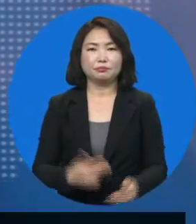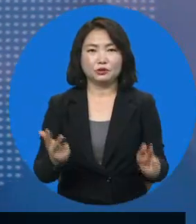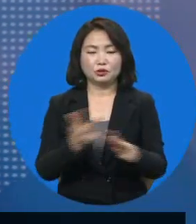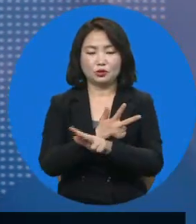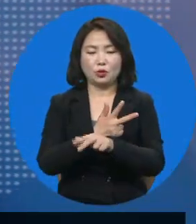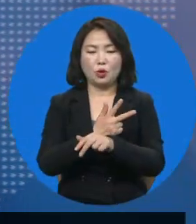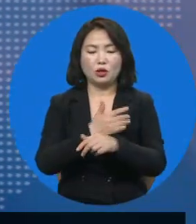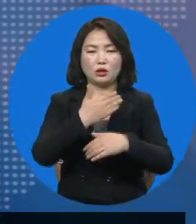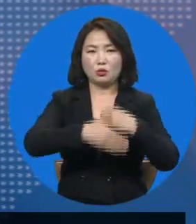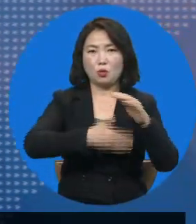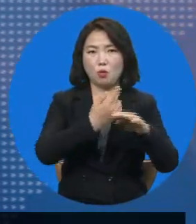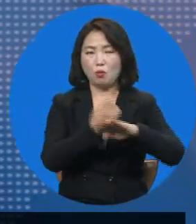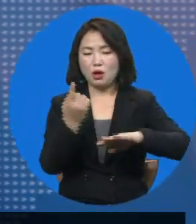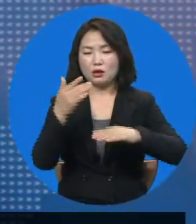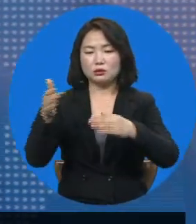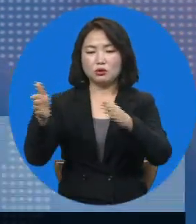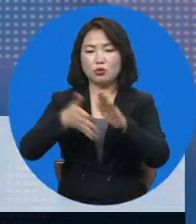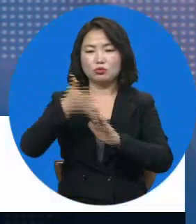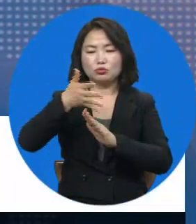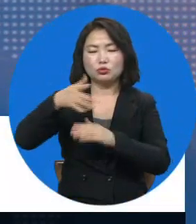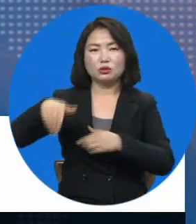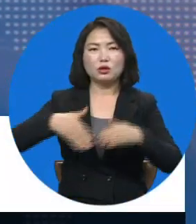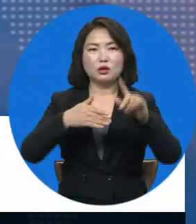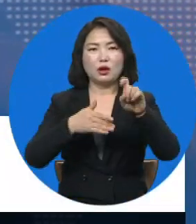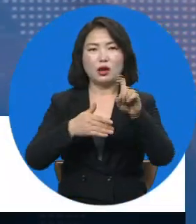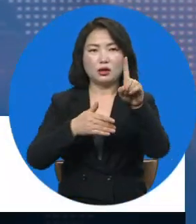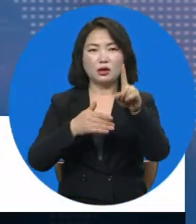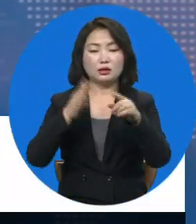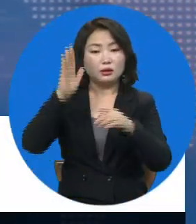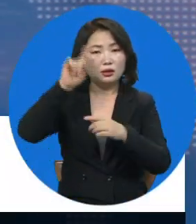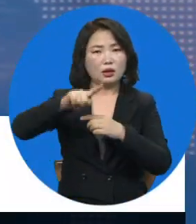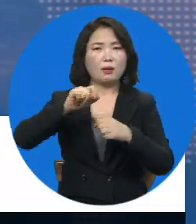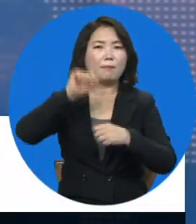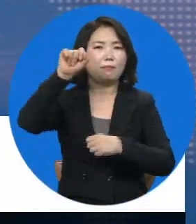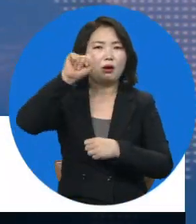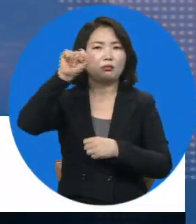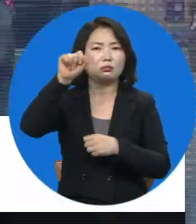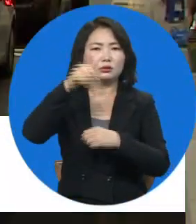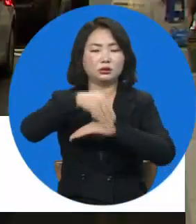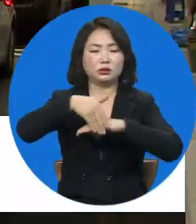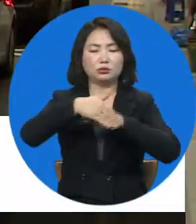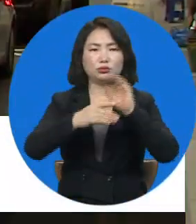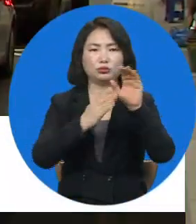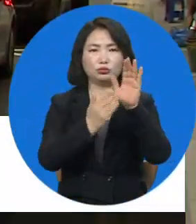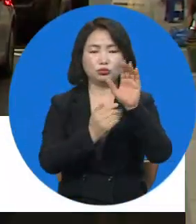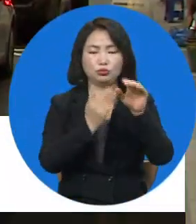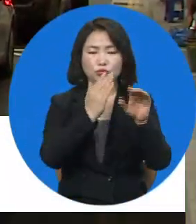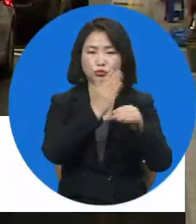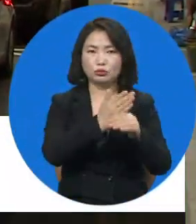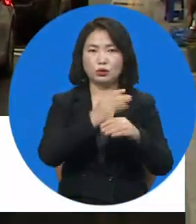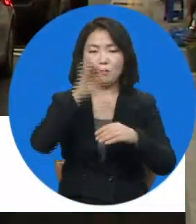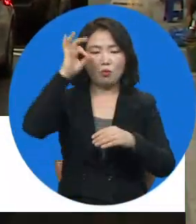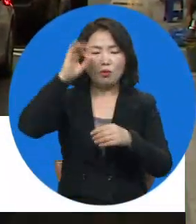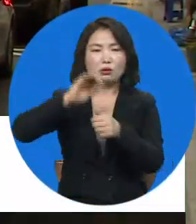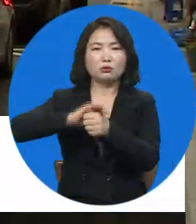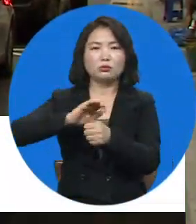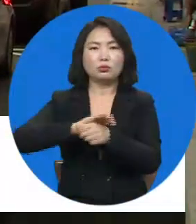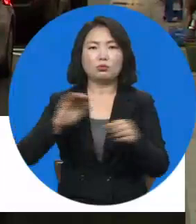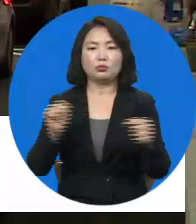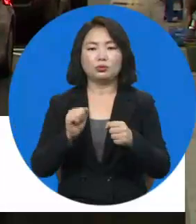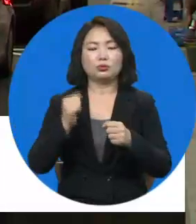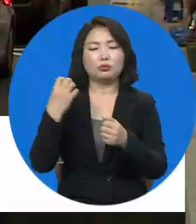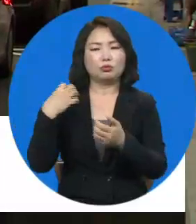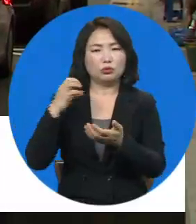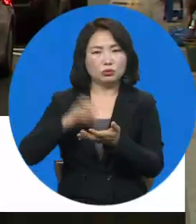한편 대구를 제외한 전국 11개 광역시 도에 시내 버스가 내일 파업에 들어갈 예정이지만 포항과 경주 등 경북은